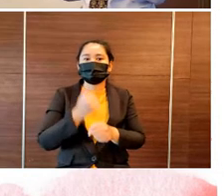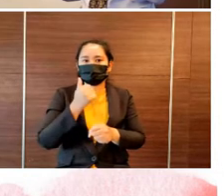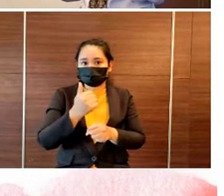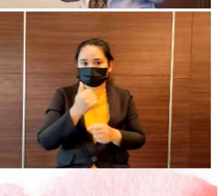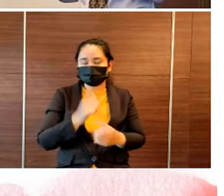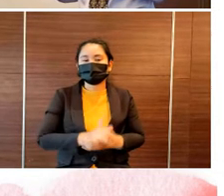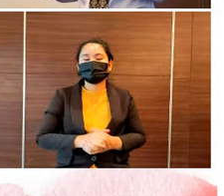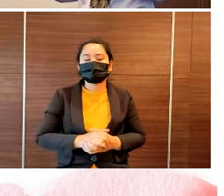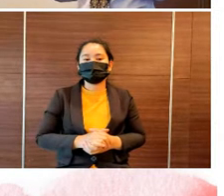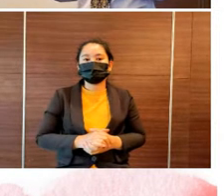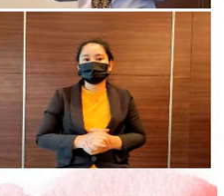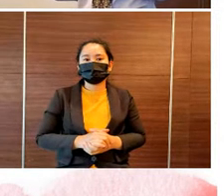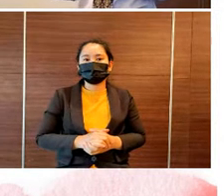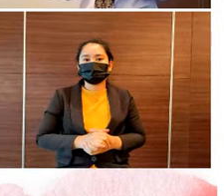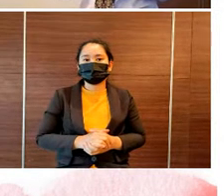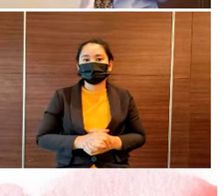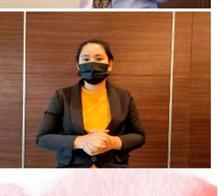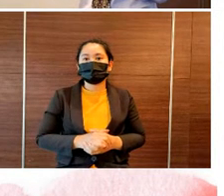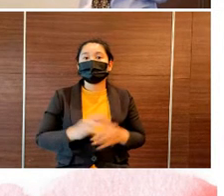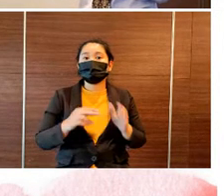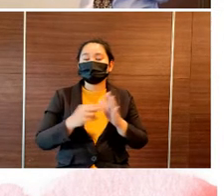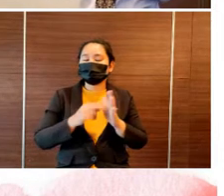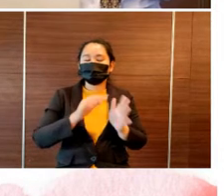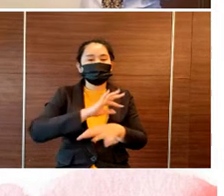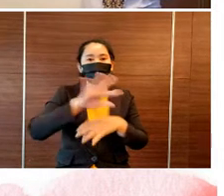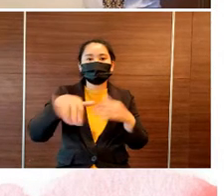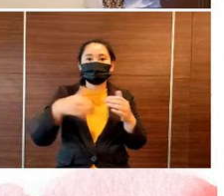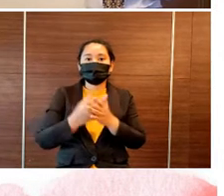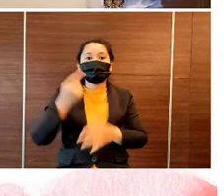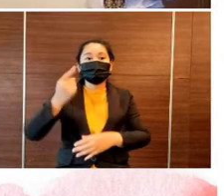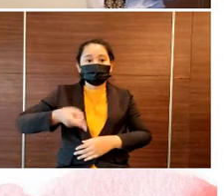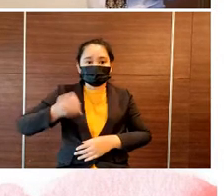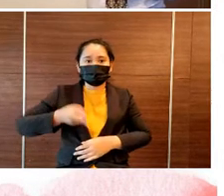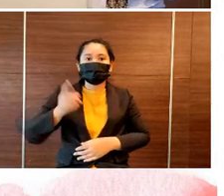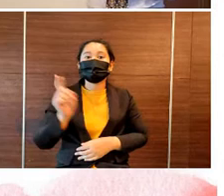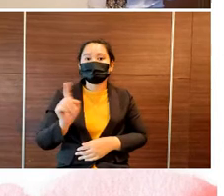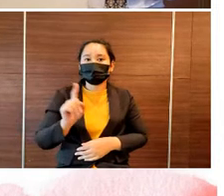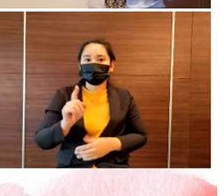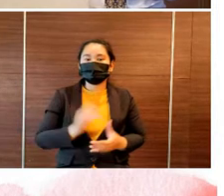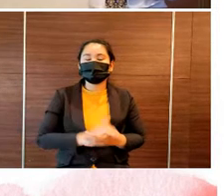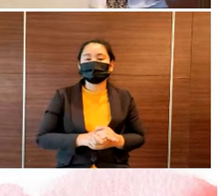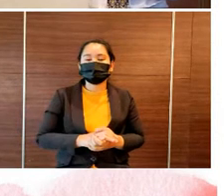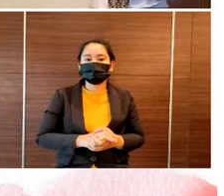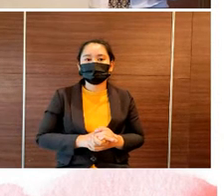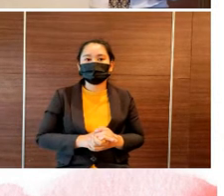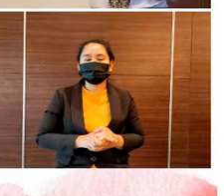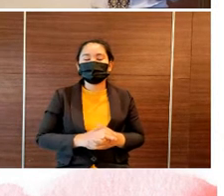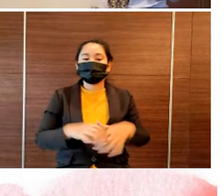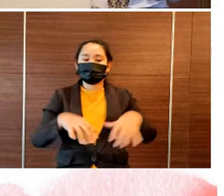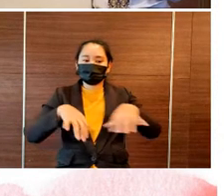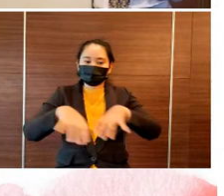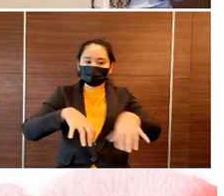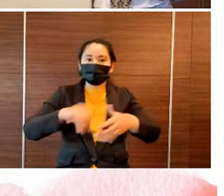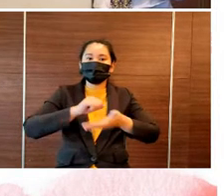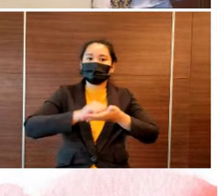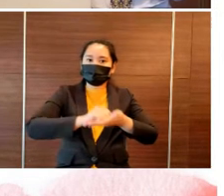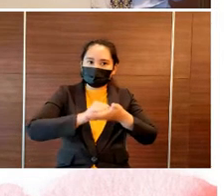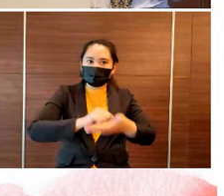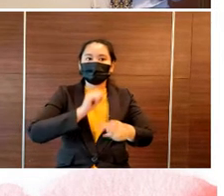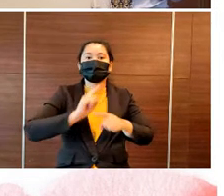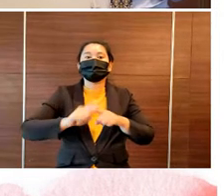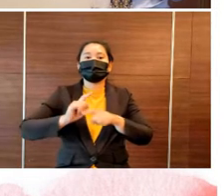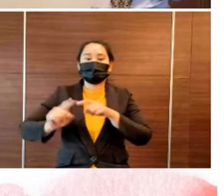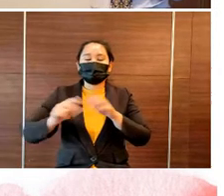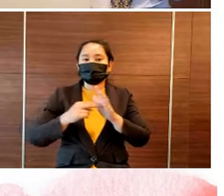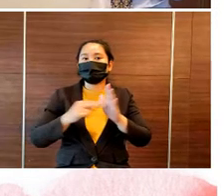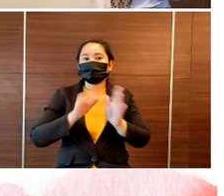service นะเพราะฉะนั้นคีย์เวิร์ดจริงๆก็คืออยู่ในบูลเลต์พอยต์อันแรกเนี่ยนะครับนะการจัดบริการเหล่านี้จะต้องมีอย่าง